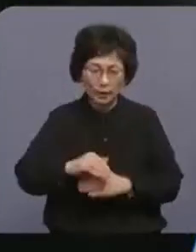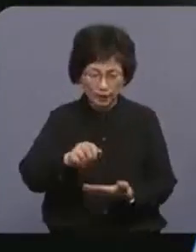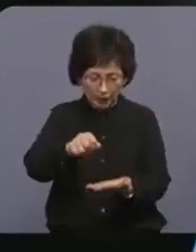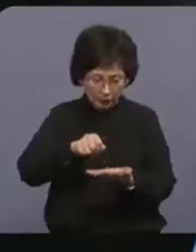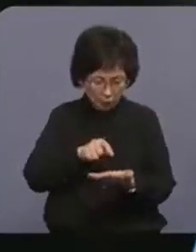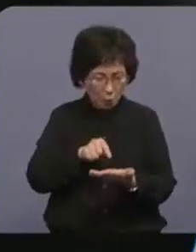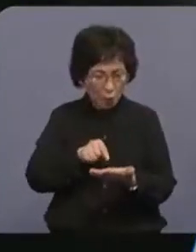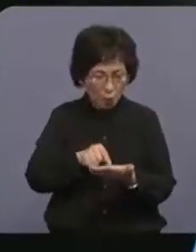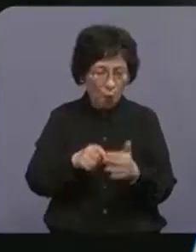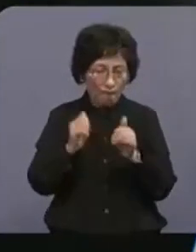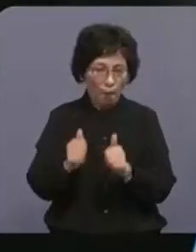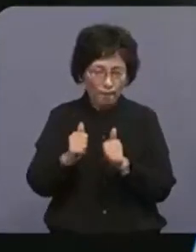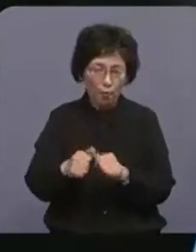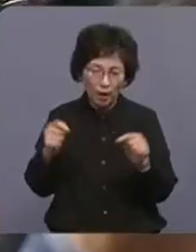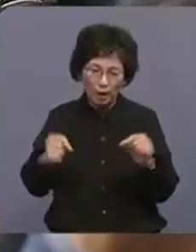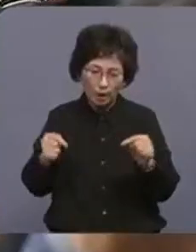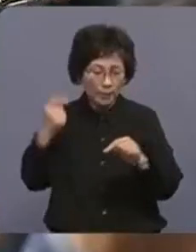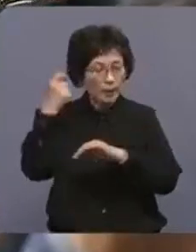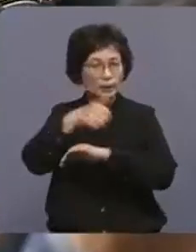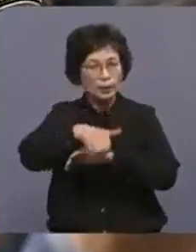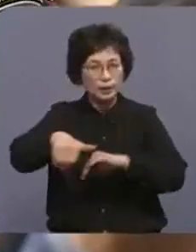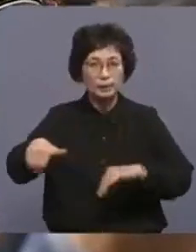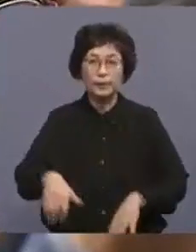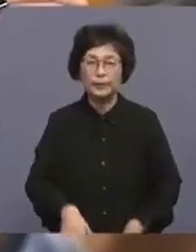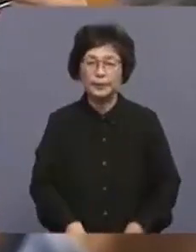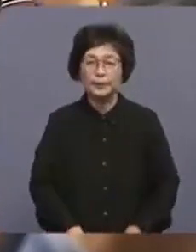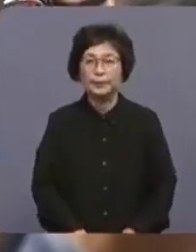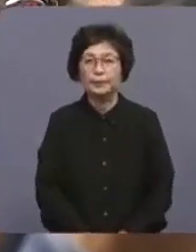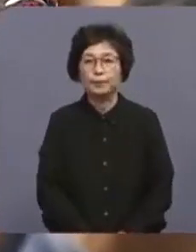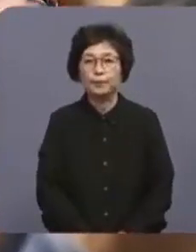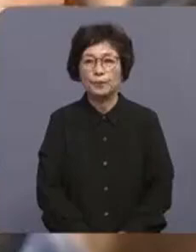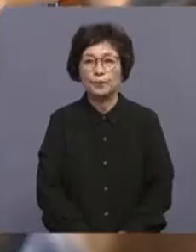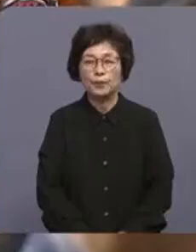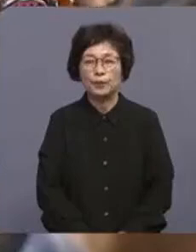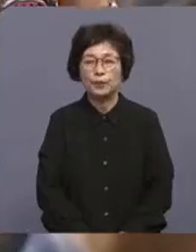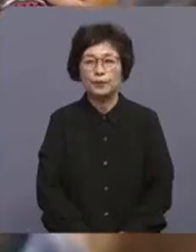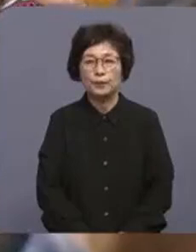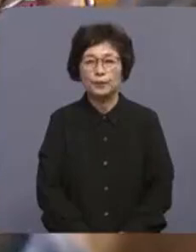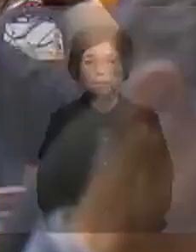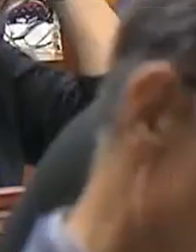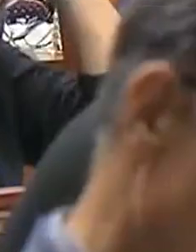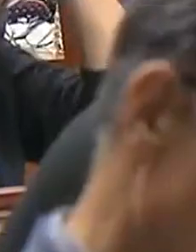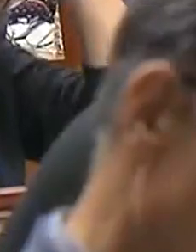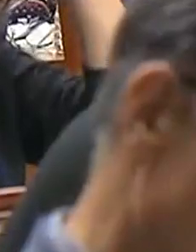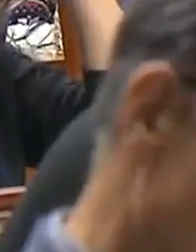뒤 법무부와 협의에 들어가기로 했습니다. KBS 뉴스 박선자입니다.